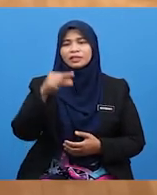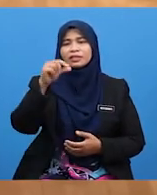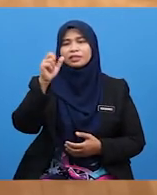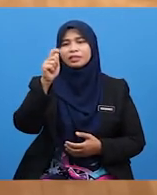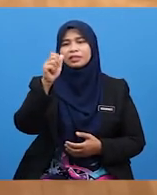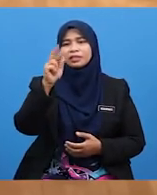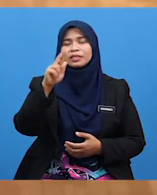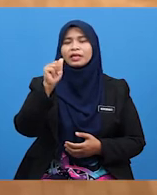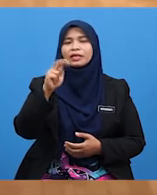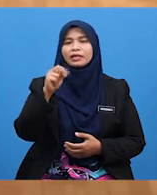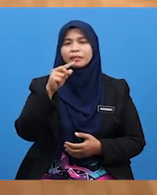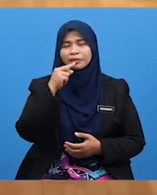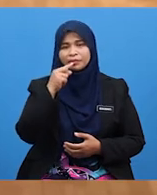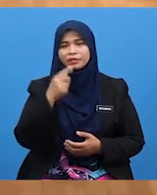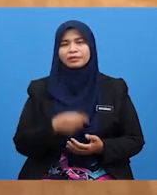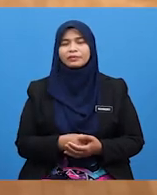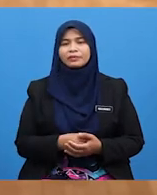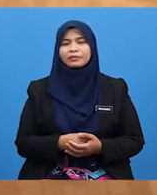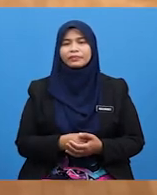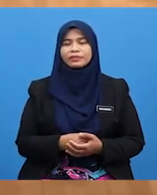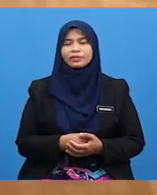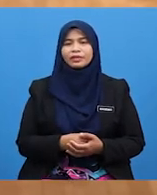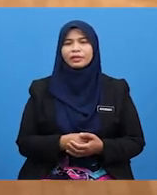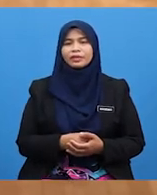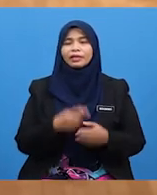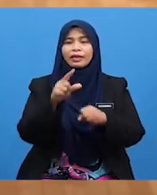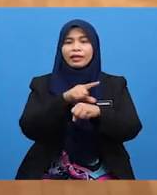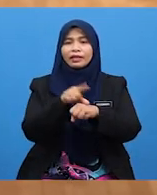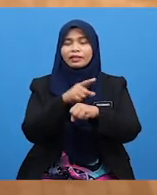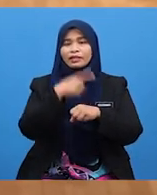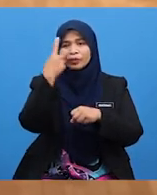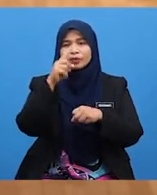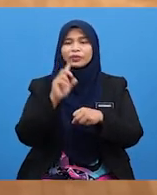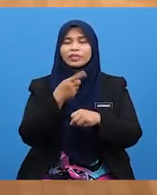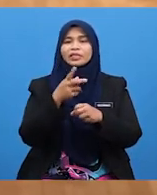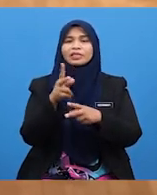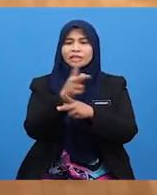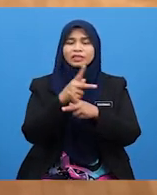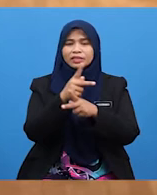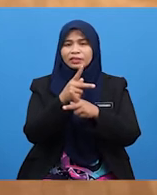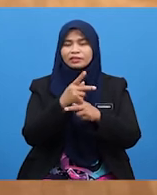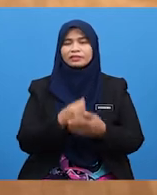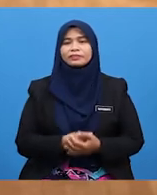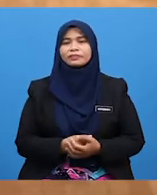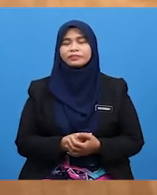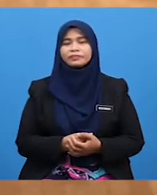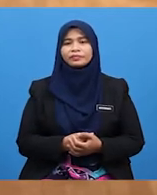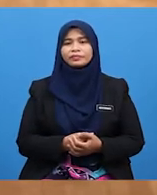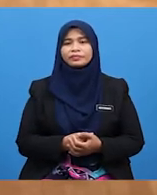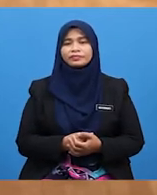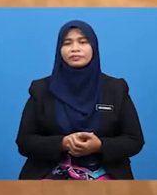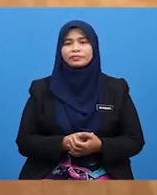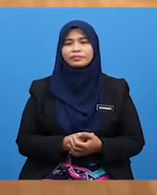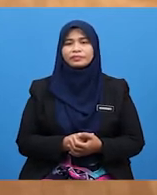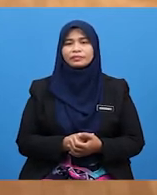trill. Jadi, lip trill ni sebenarnya adalah latihan untuk kita menjaga kedudukan suara kita di tempat yang betul. Dan